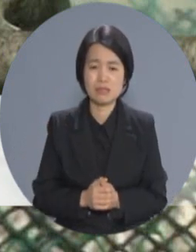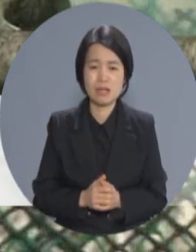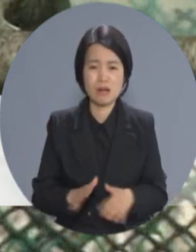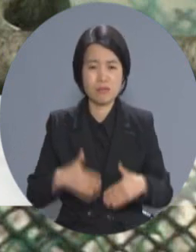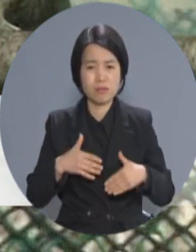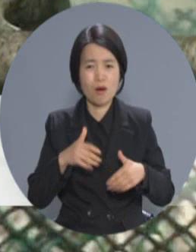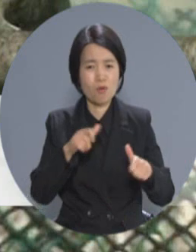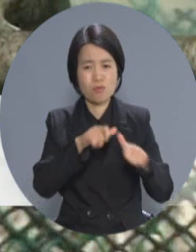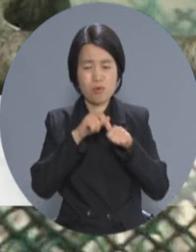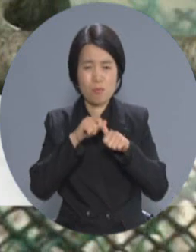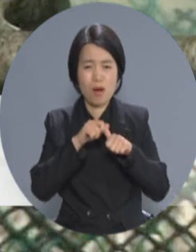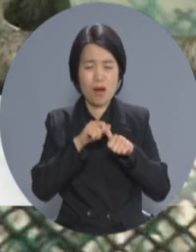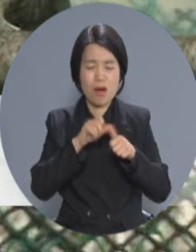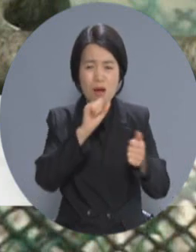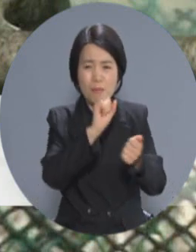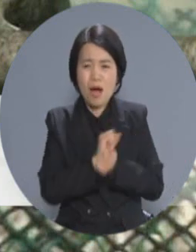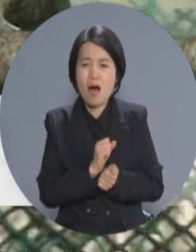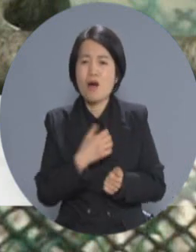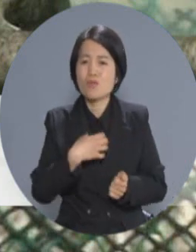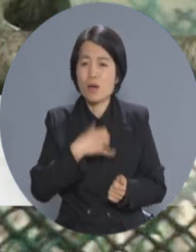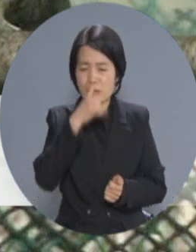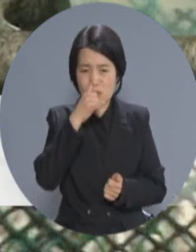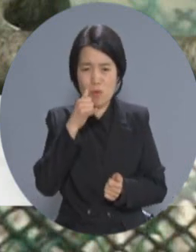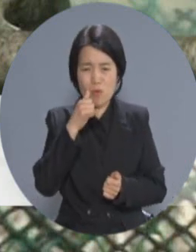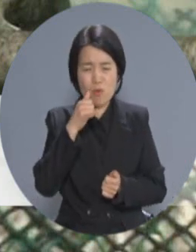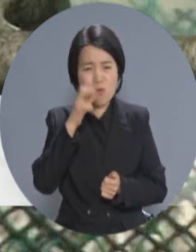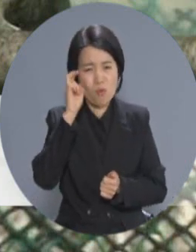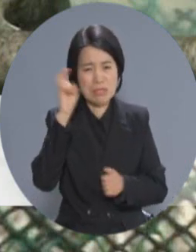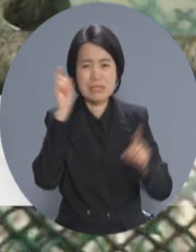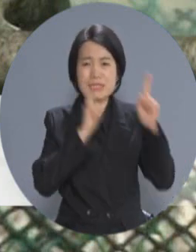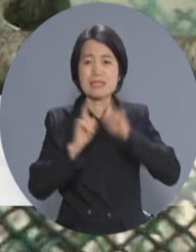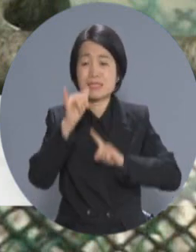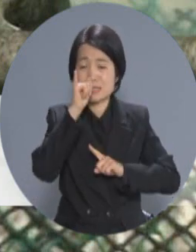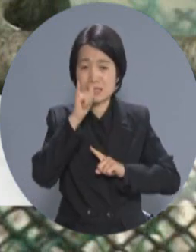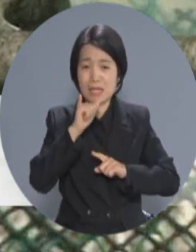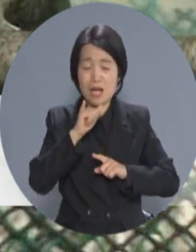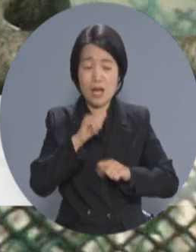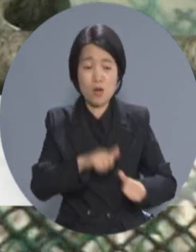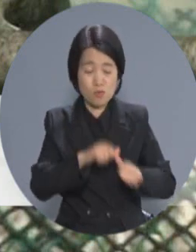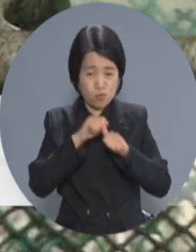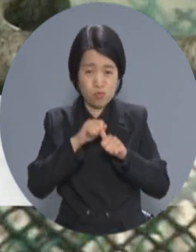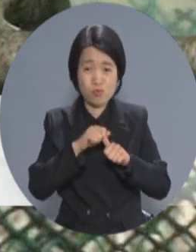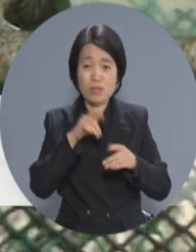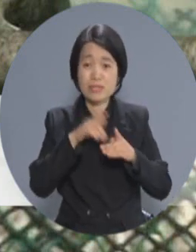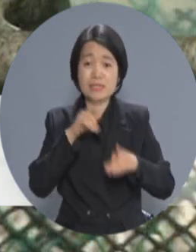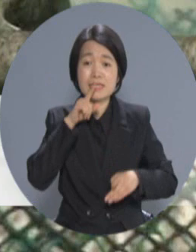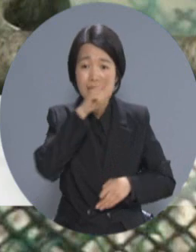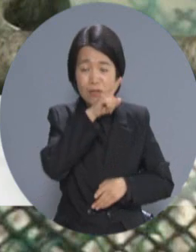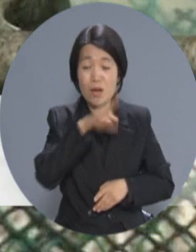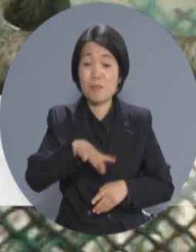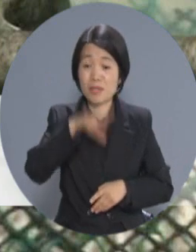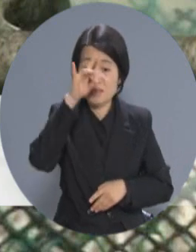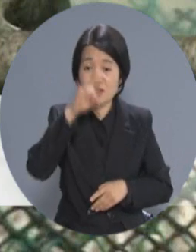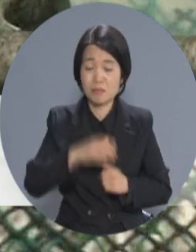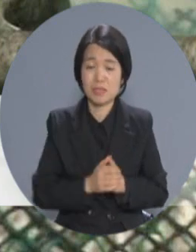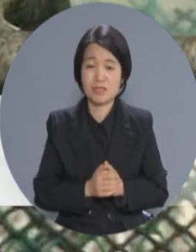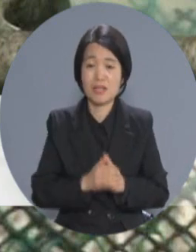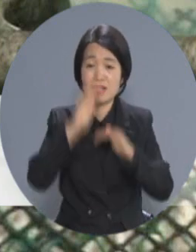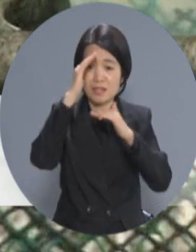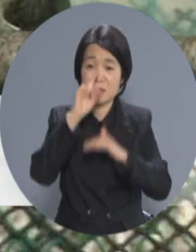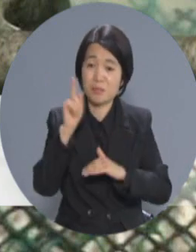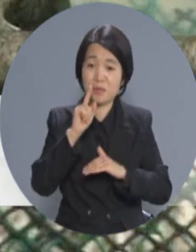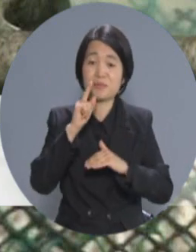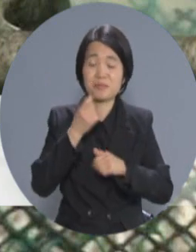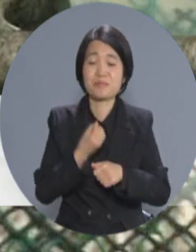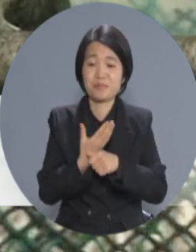구조하려고 했다가는 전염병에 걸릴 수 있고 다칠 수도 있어서 야생동물 구조센터 등의 신고하는게 우선인데요 송정근